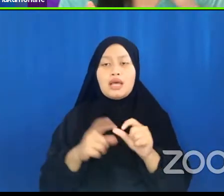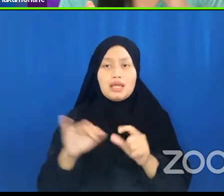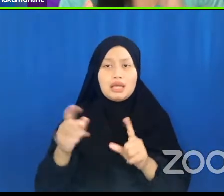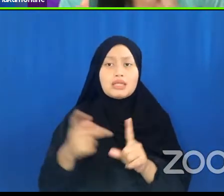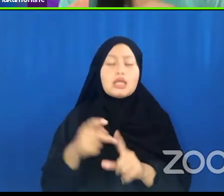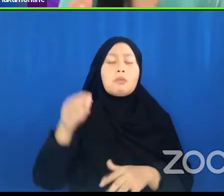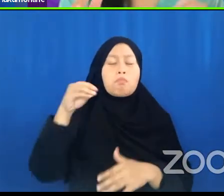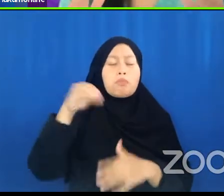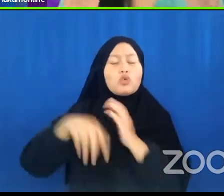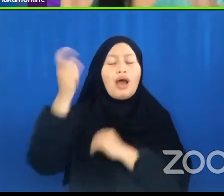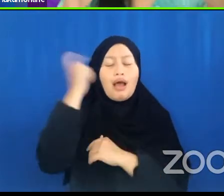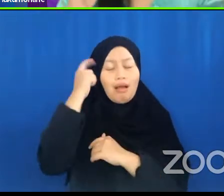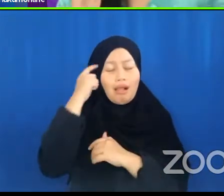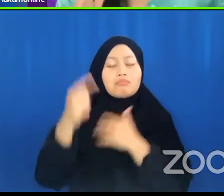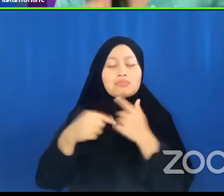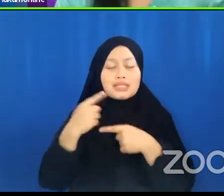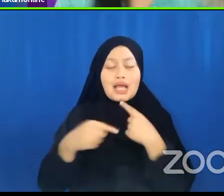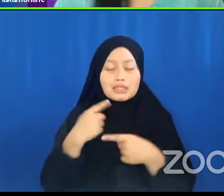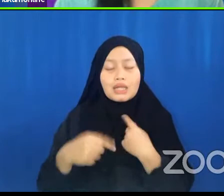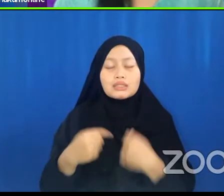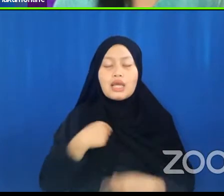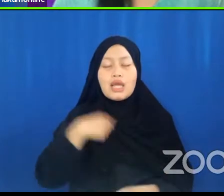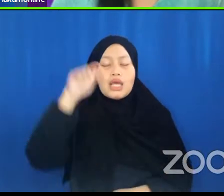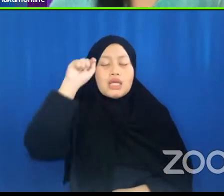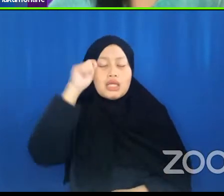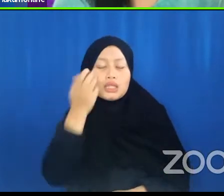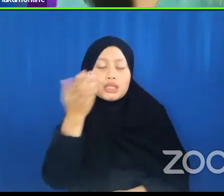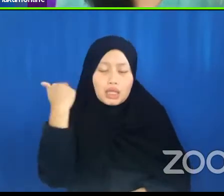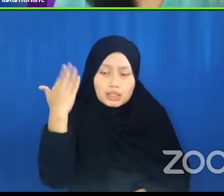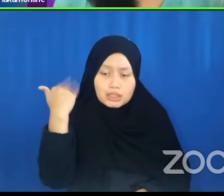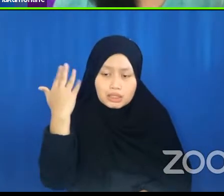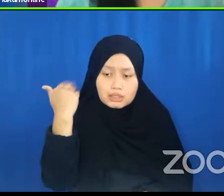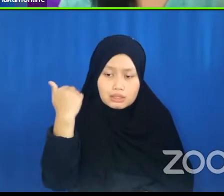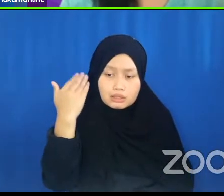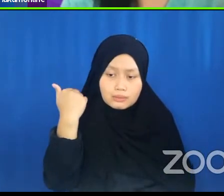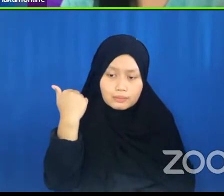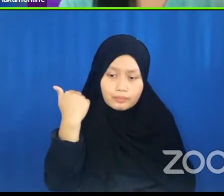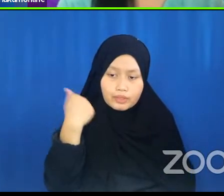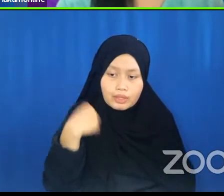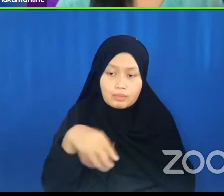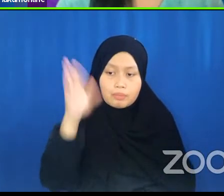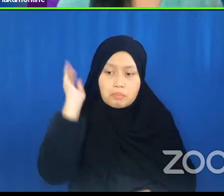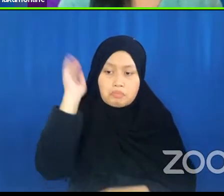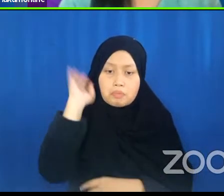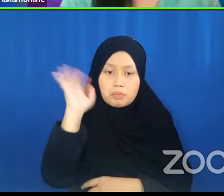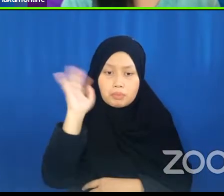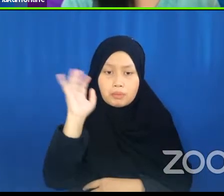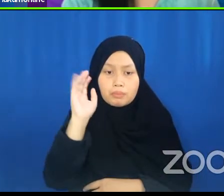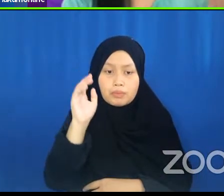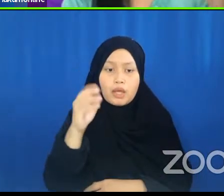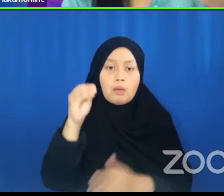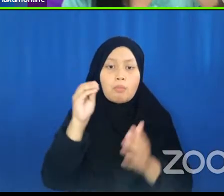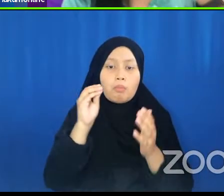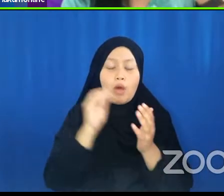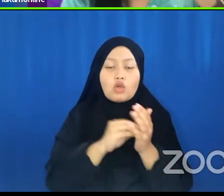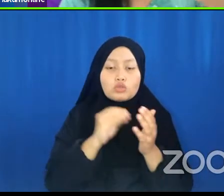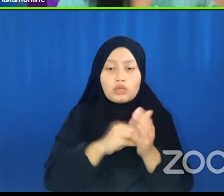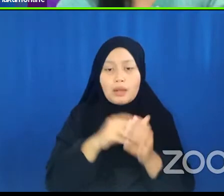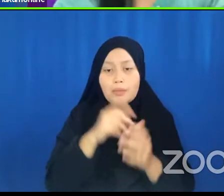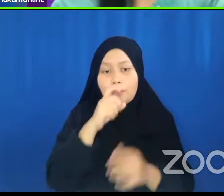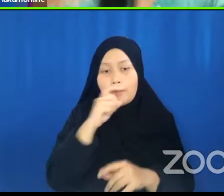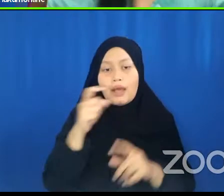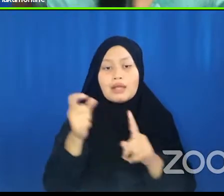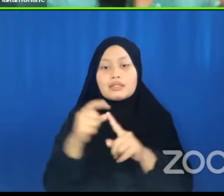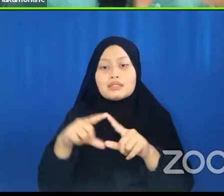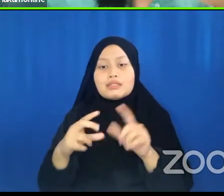akal banget penjelasannya ya saya teringat dan tadi paparan dan masukkan daripada ini terkait